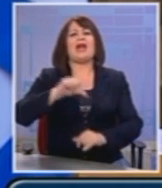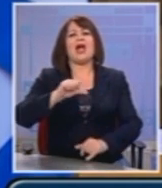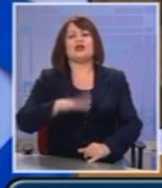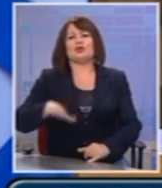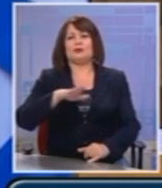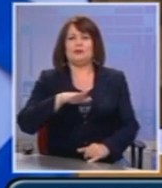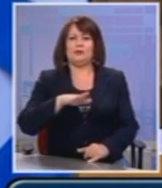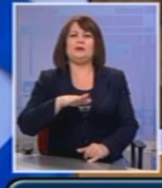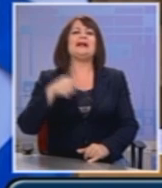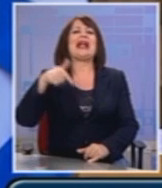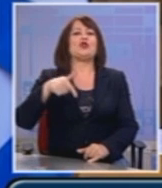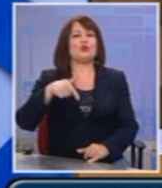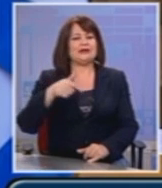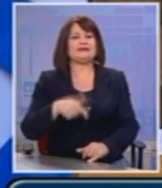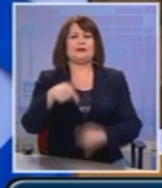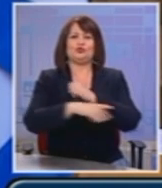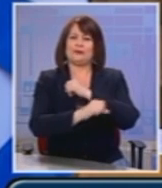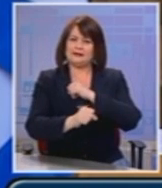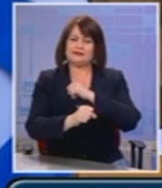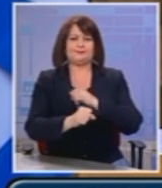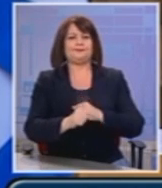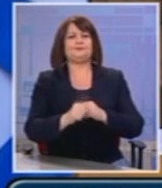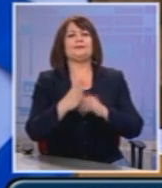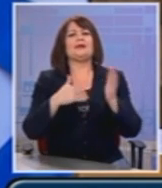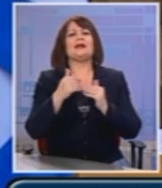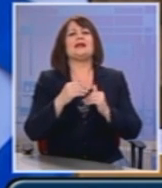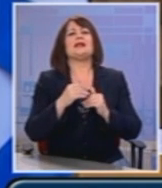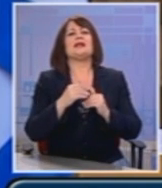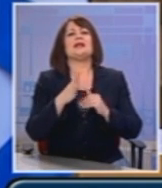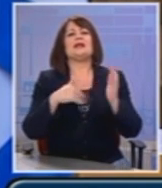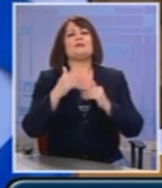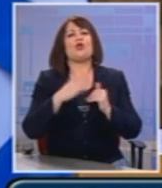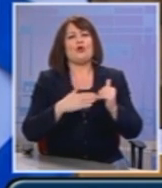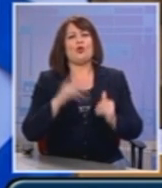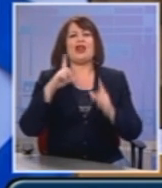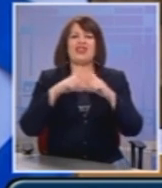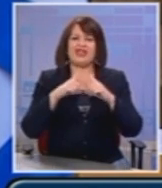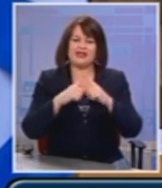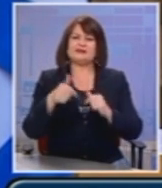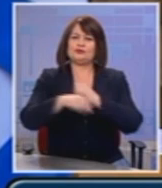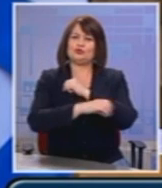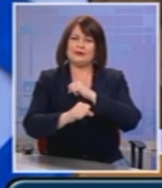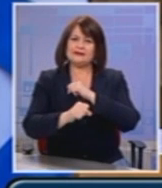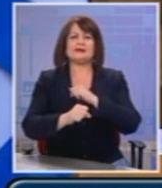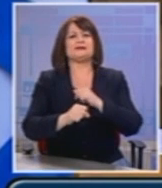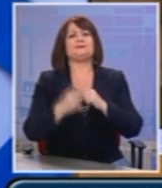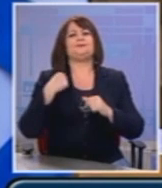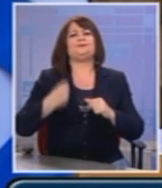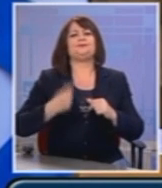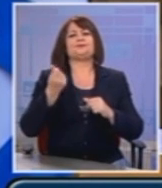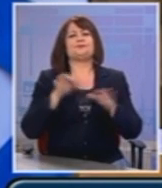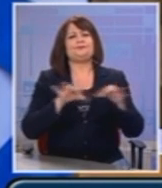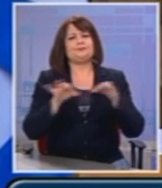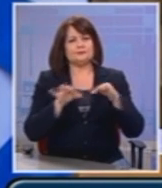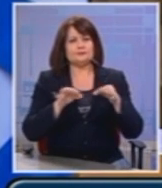ιάκωβος γκανούλης ο γενικός γραμματέας υποδομών κύριος γιώργος δέδες ο γενικός γραμματέας δημόσιας περιουσίας